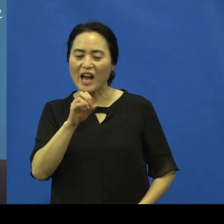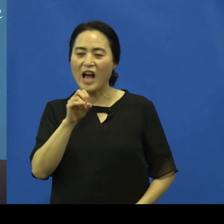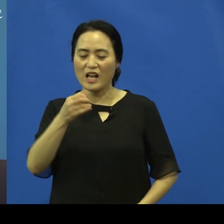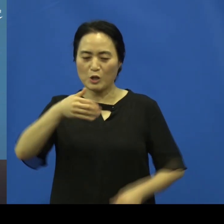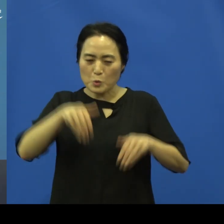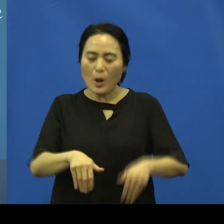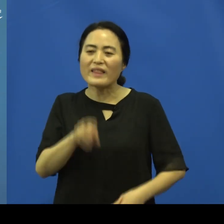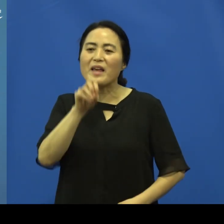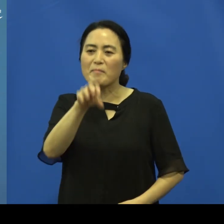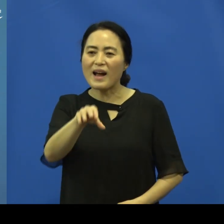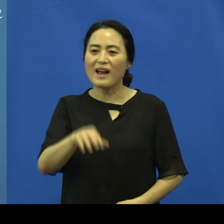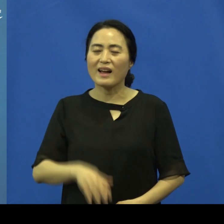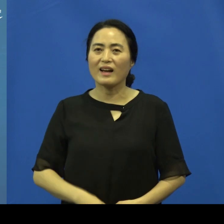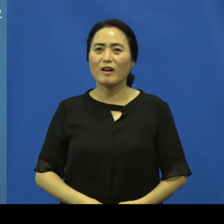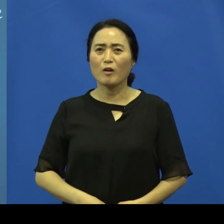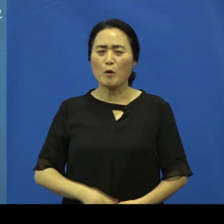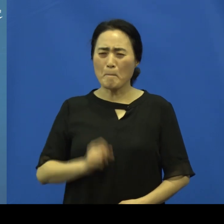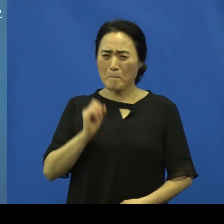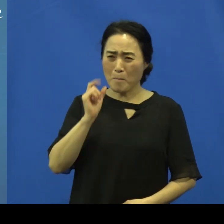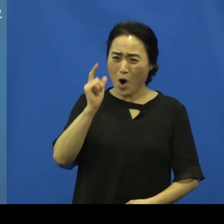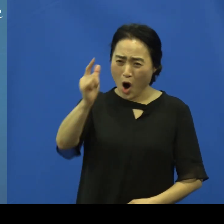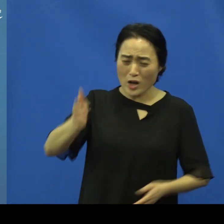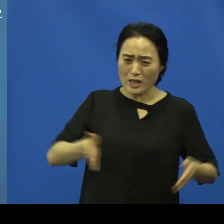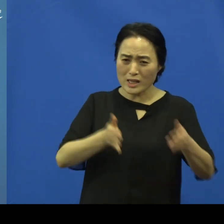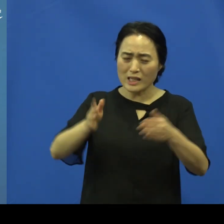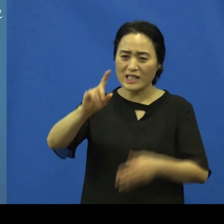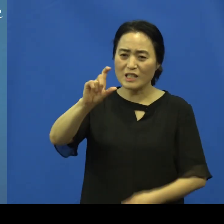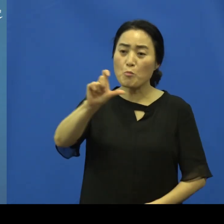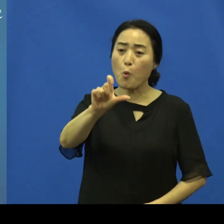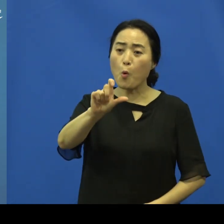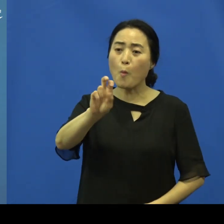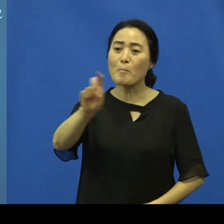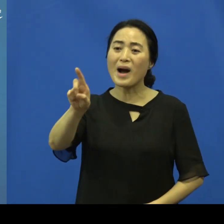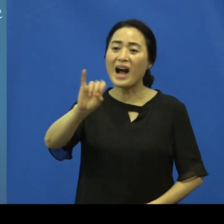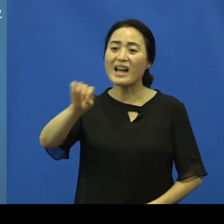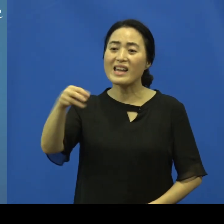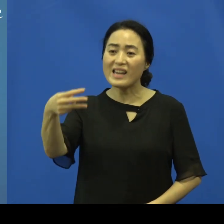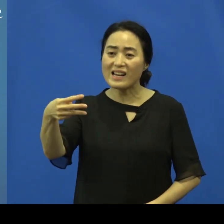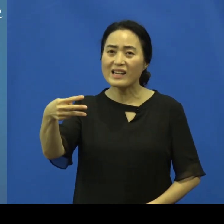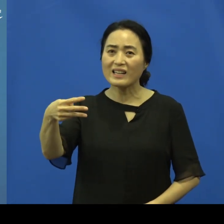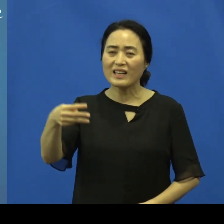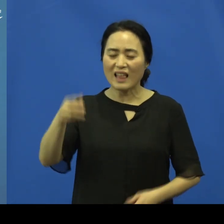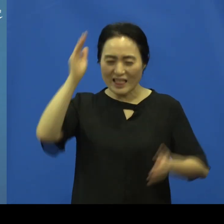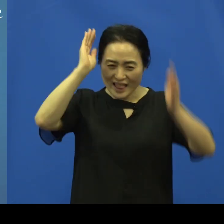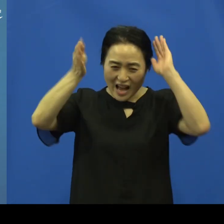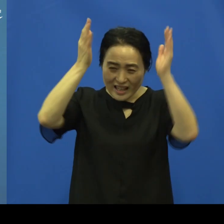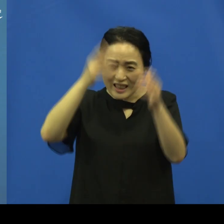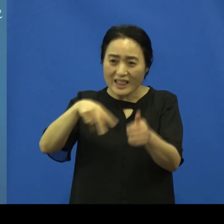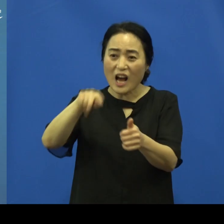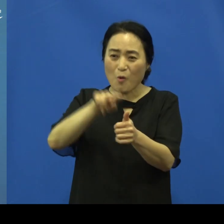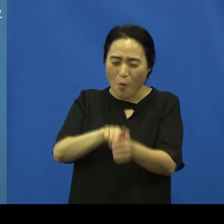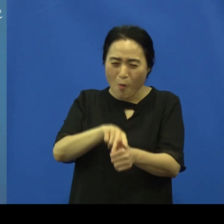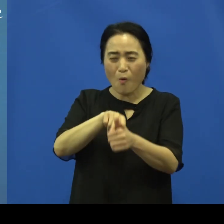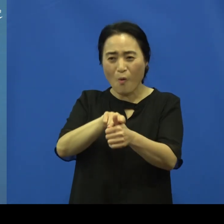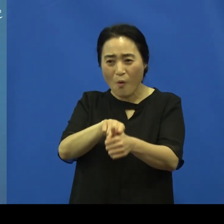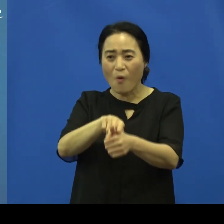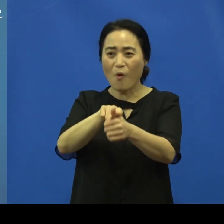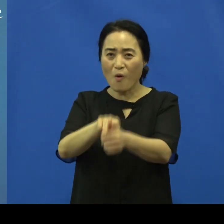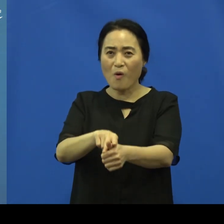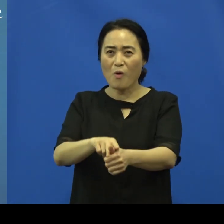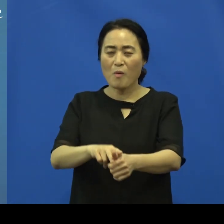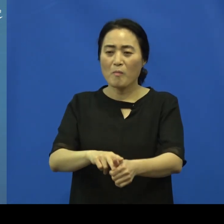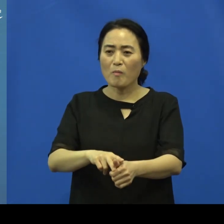이 먼 길입니다. 굉장히 먼 길이에요. 15마일이 꽤 먼 거리를 그 당시에 이제 나귀를 타고 간 거예요. 오직